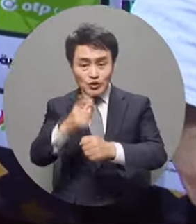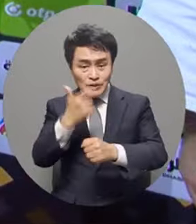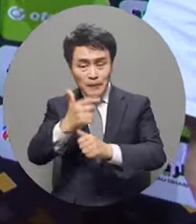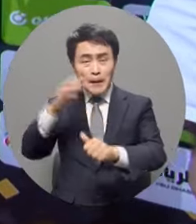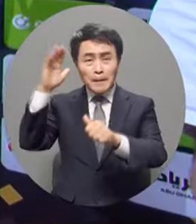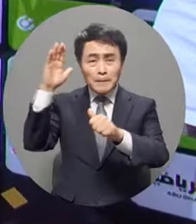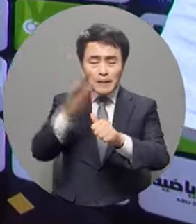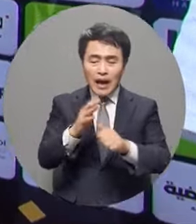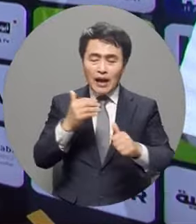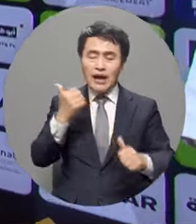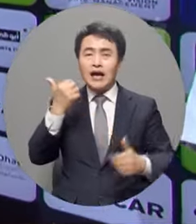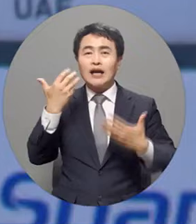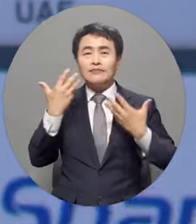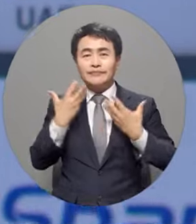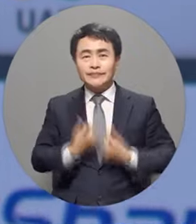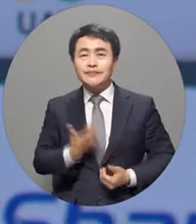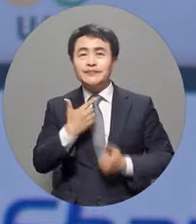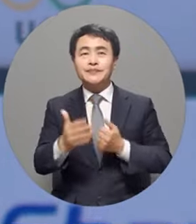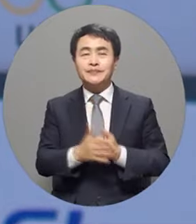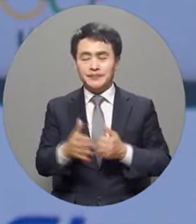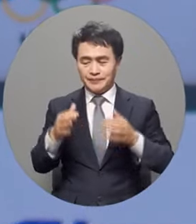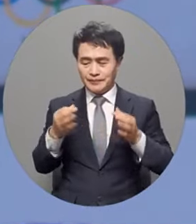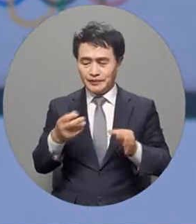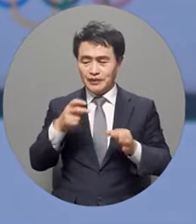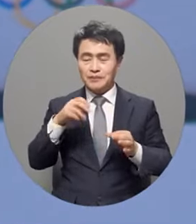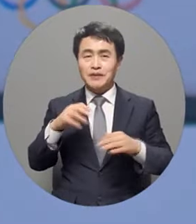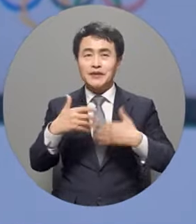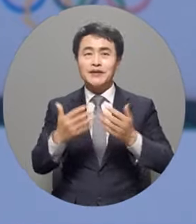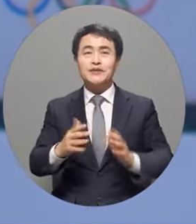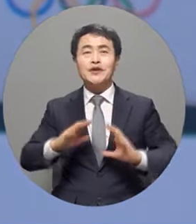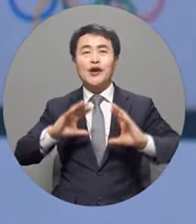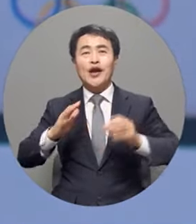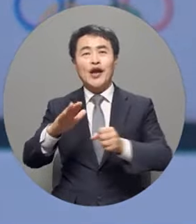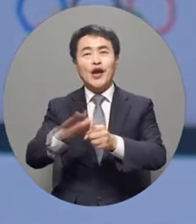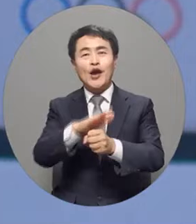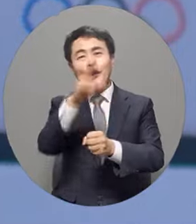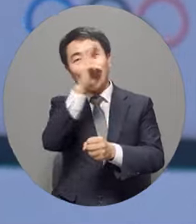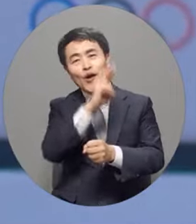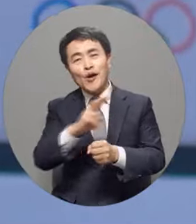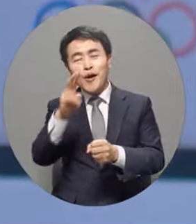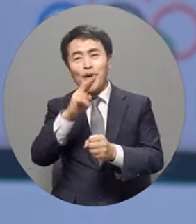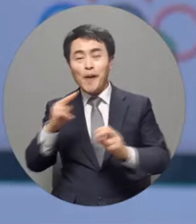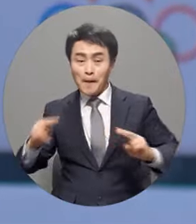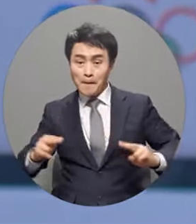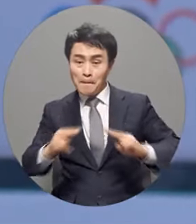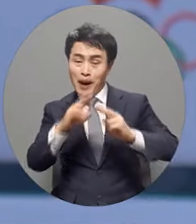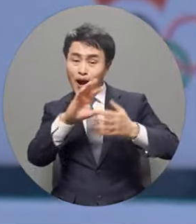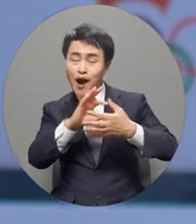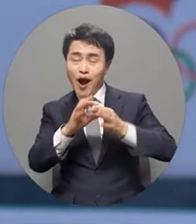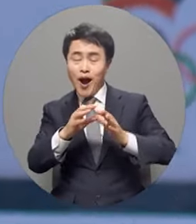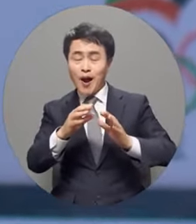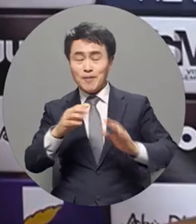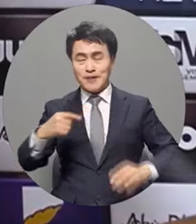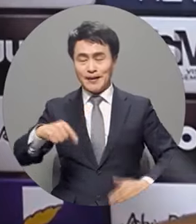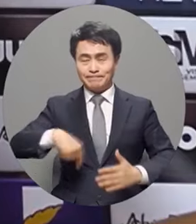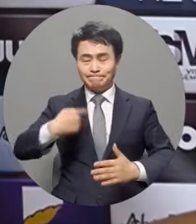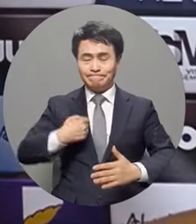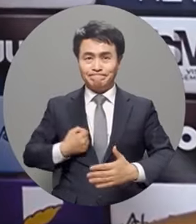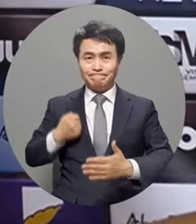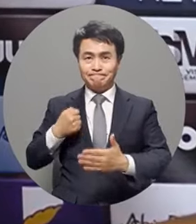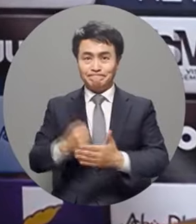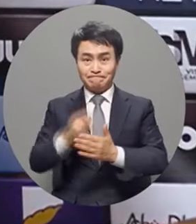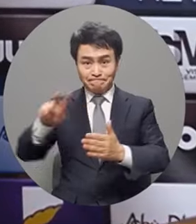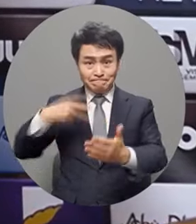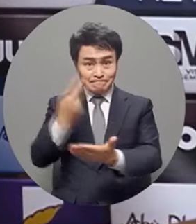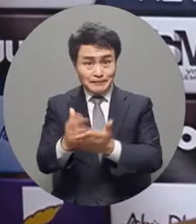탈락으로 좌절했던 김민종은 애국가가 울려 퍼지는 가운데 파리올림픽 선전을 다짐했습니다. 유도를 시작할